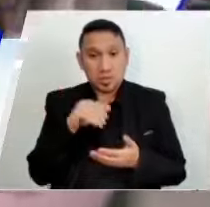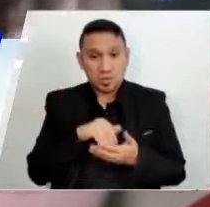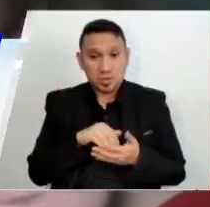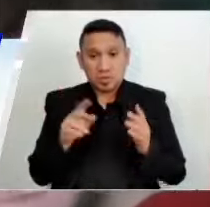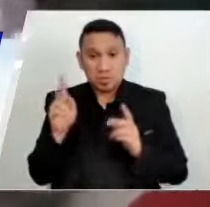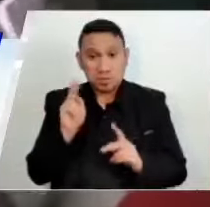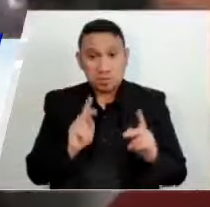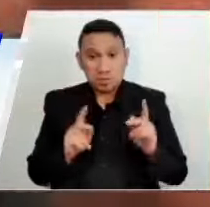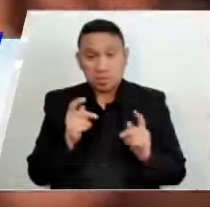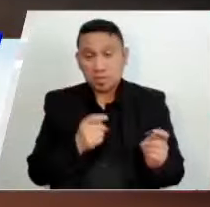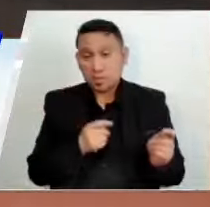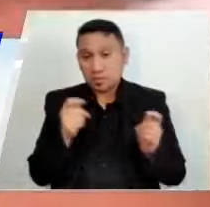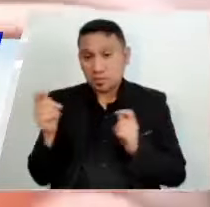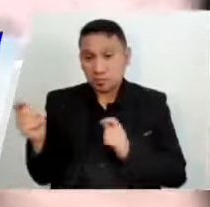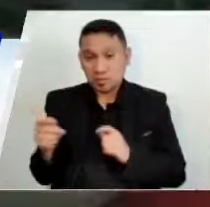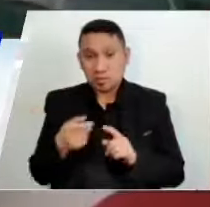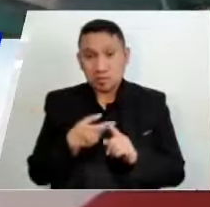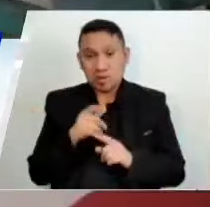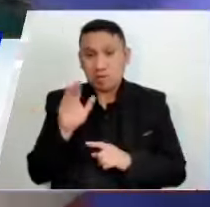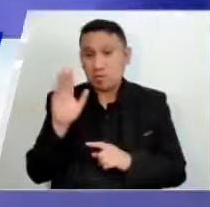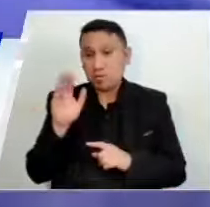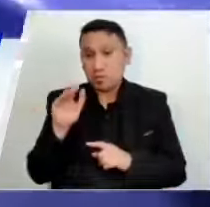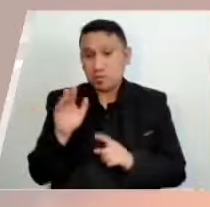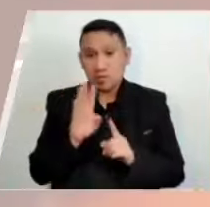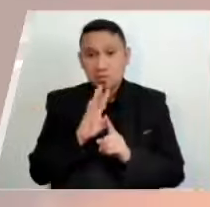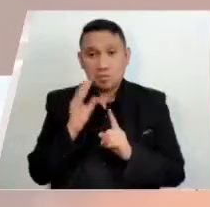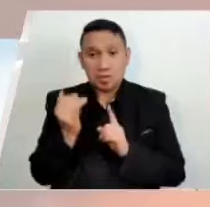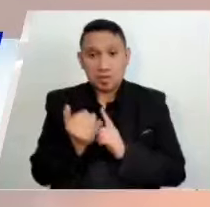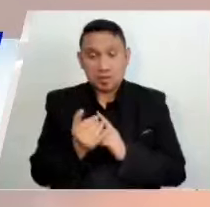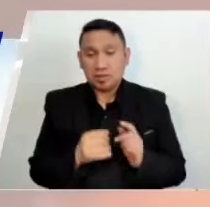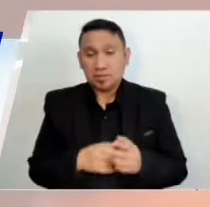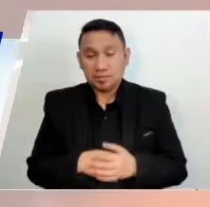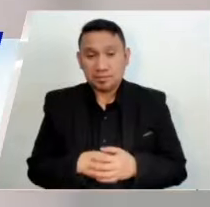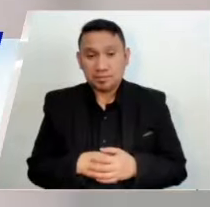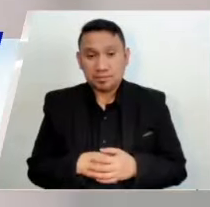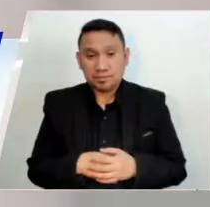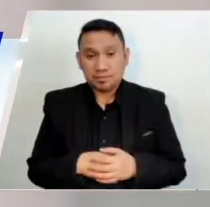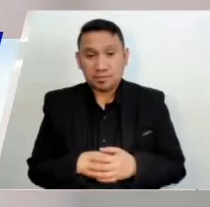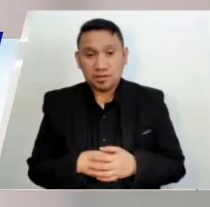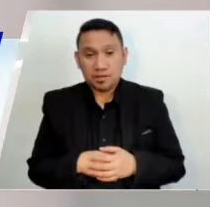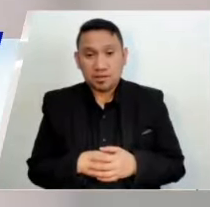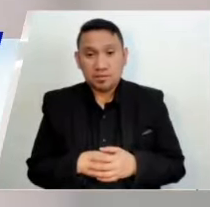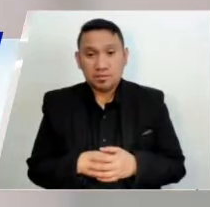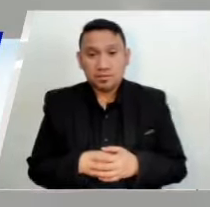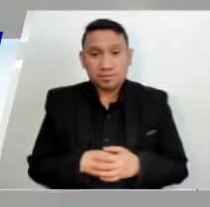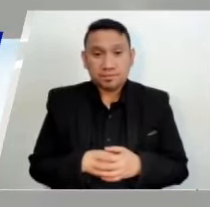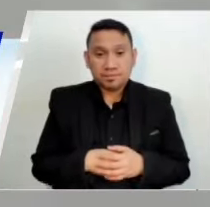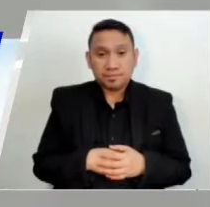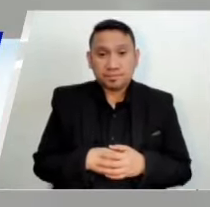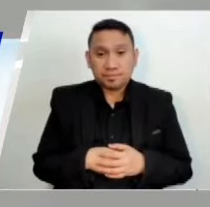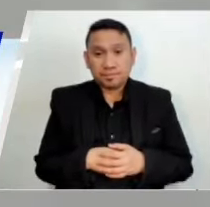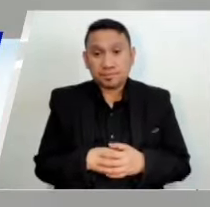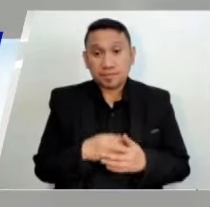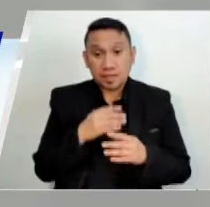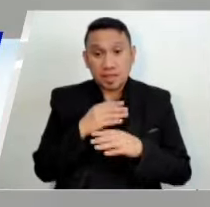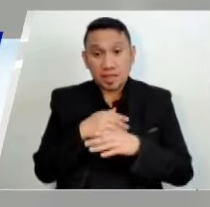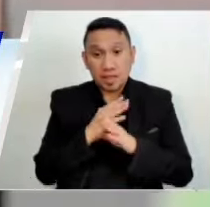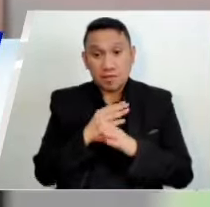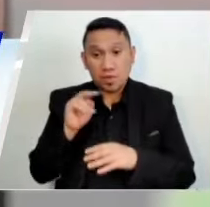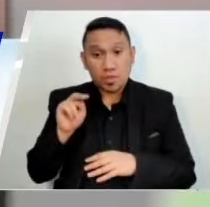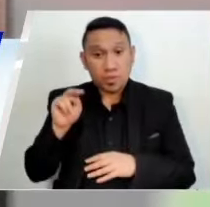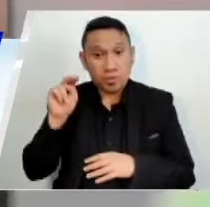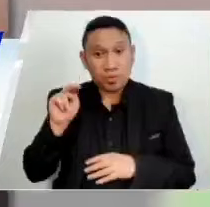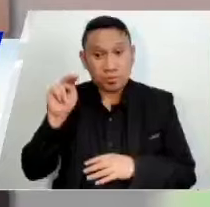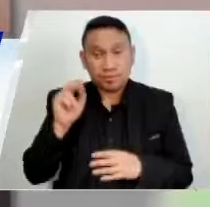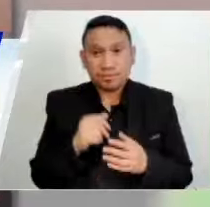alarma limang Barangay na binaha sa Davao City sa Panabo City Davao del Norte ni-rescue ng coastguard ang ilang